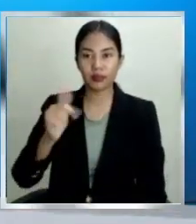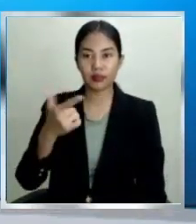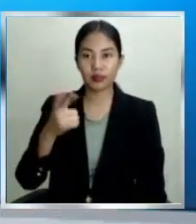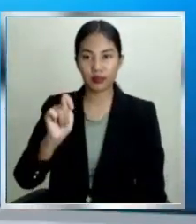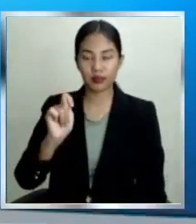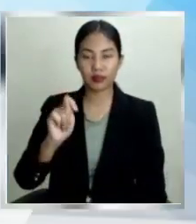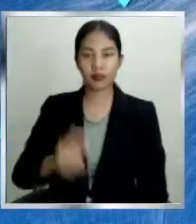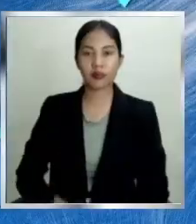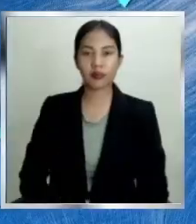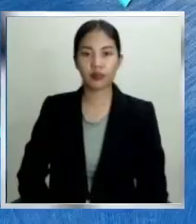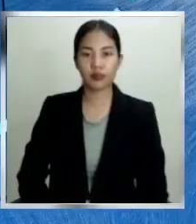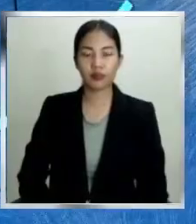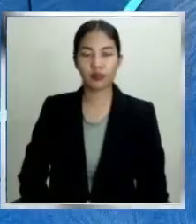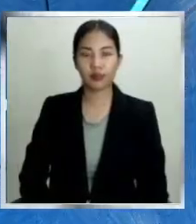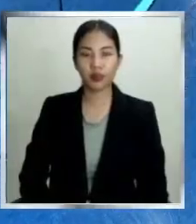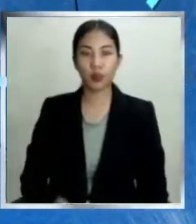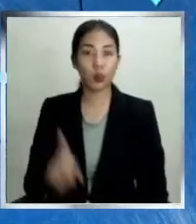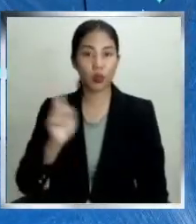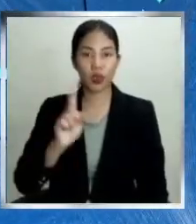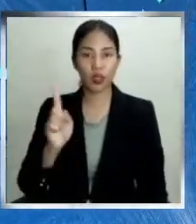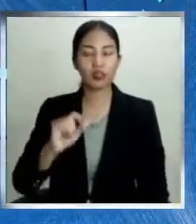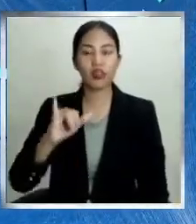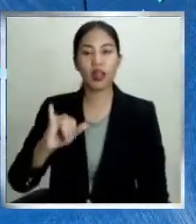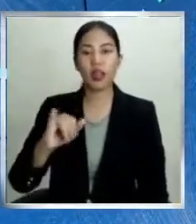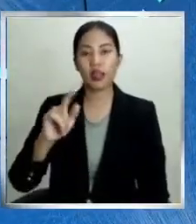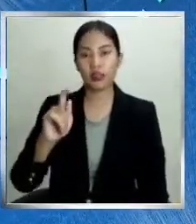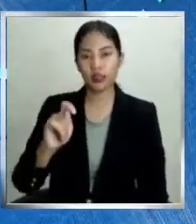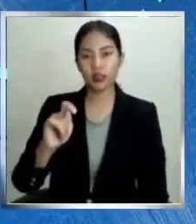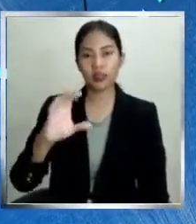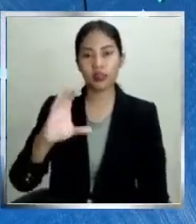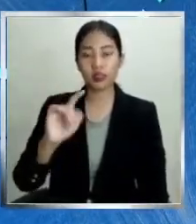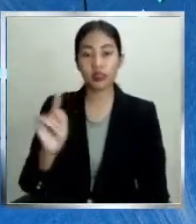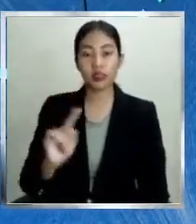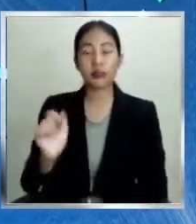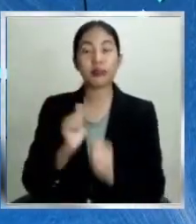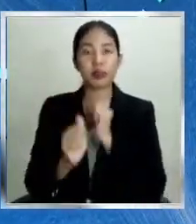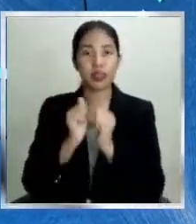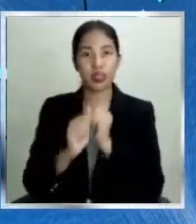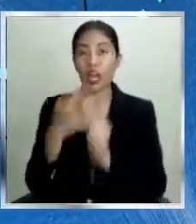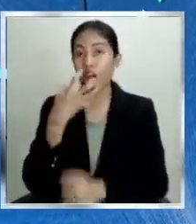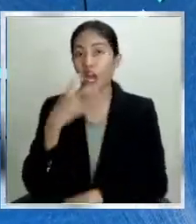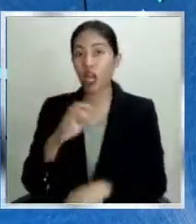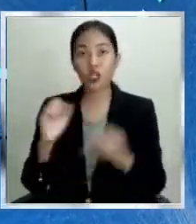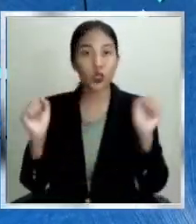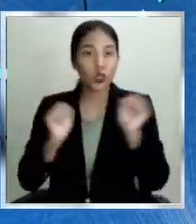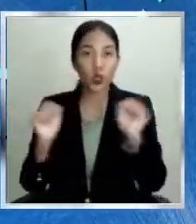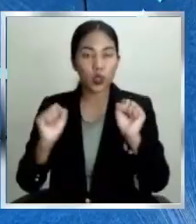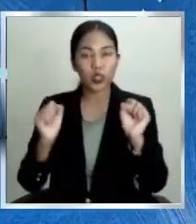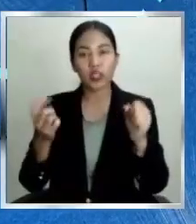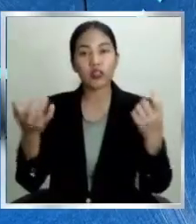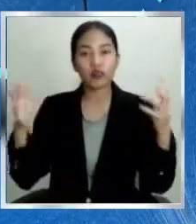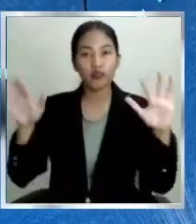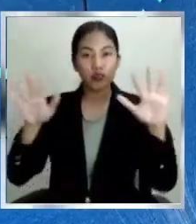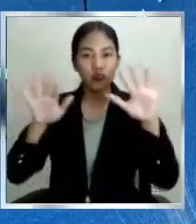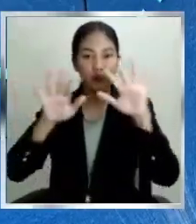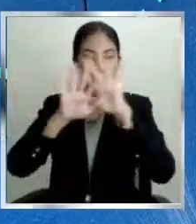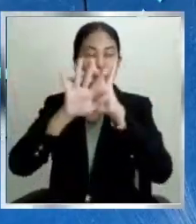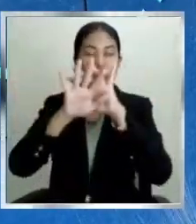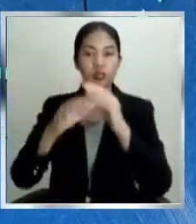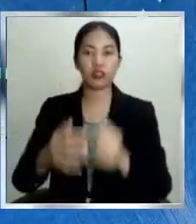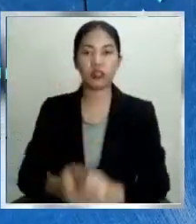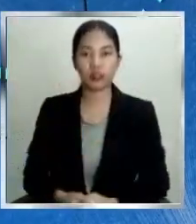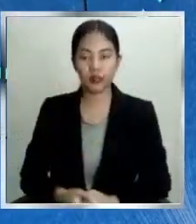ang Intertropical Convergence Zone o ITCZ na umaabot ngayon sa Palawan, Visayas at Mindanao. Ang ITCZ ay bahagi kung